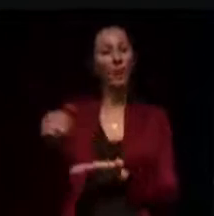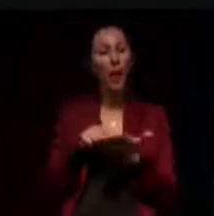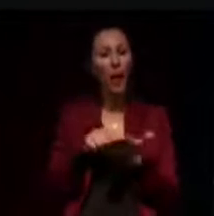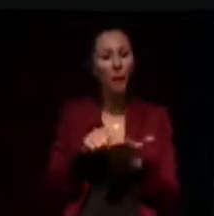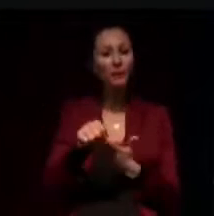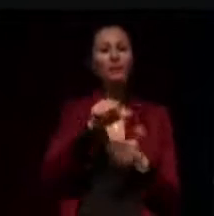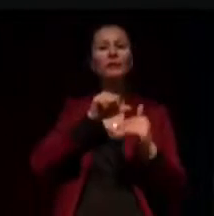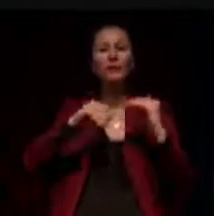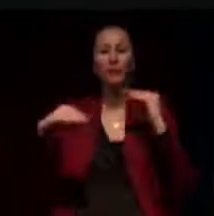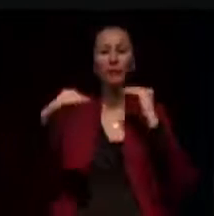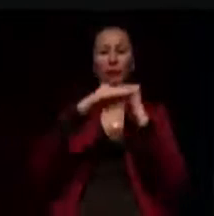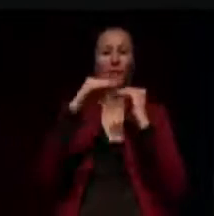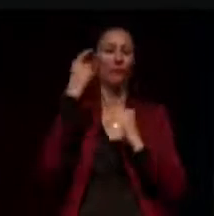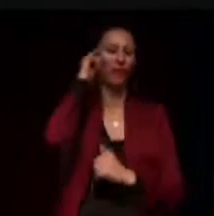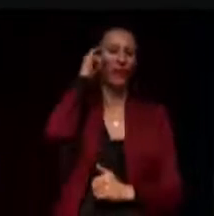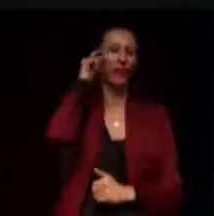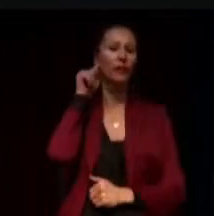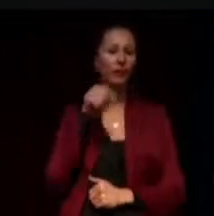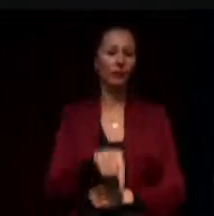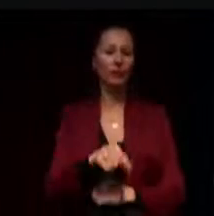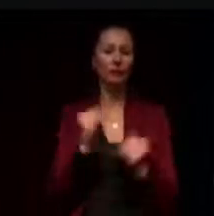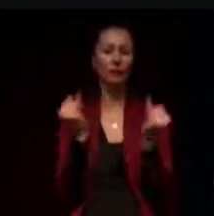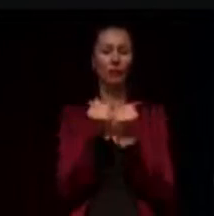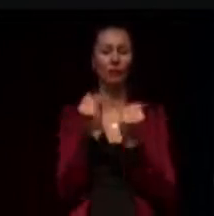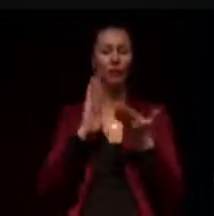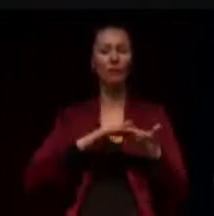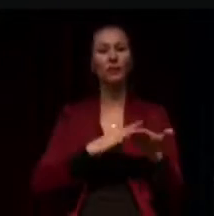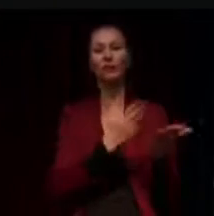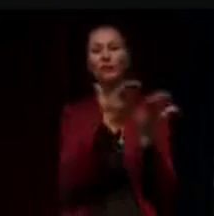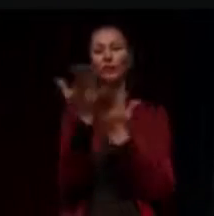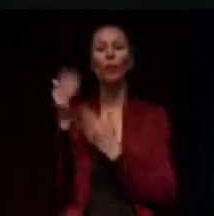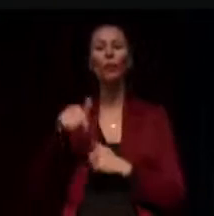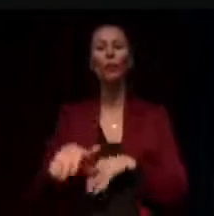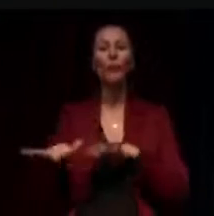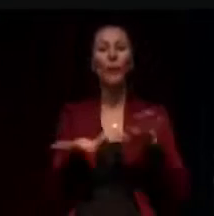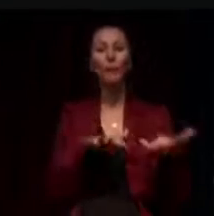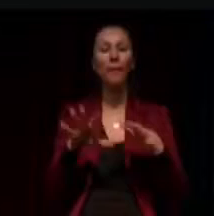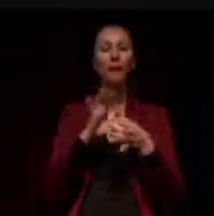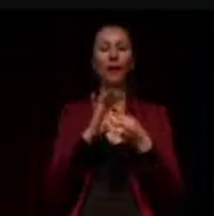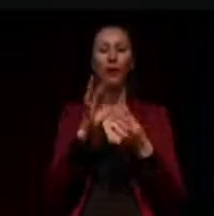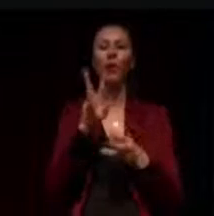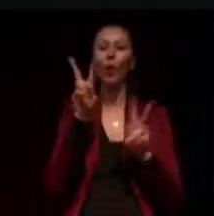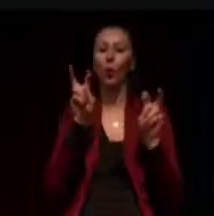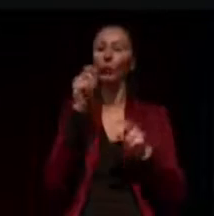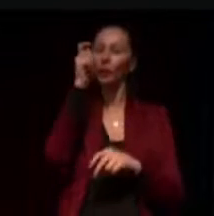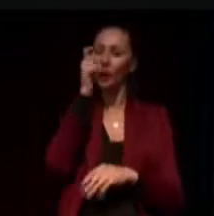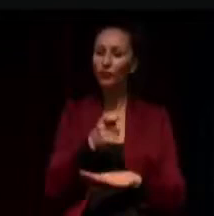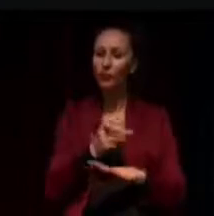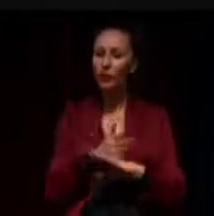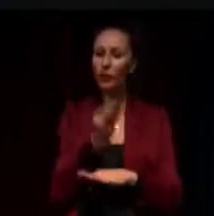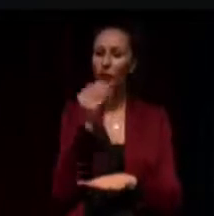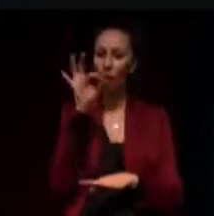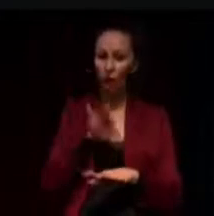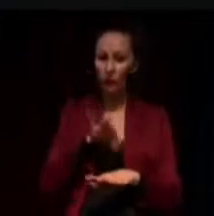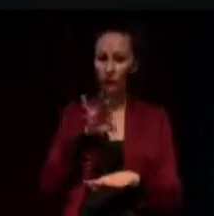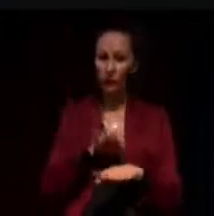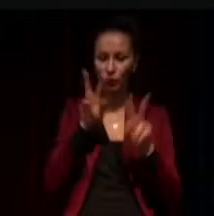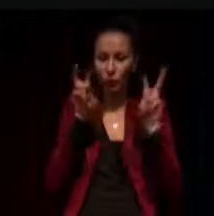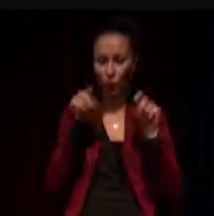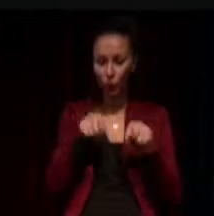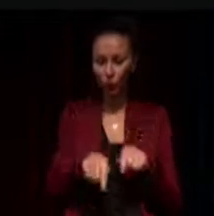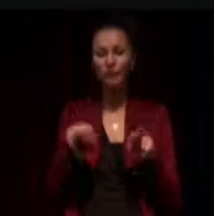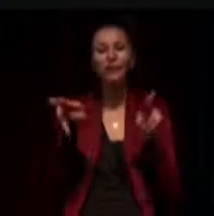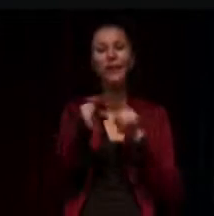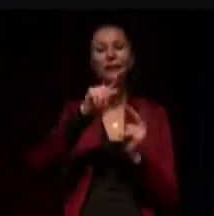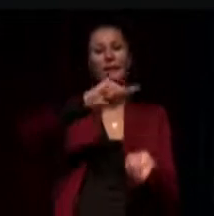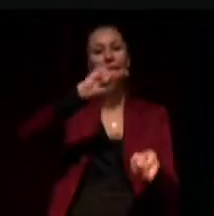hepimizin hemfikir olduğu konu değerli arkadaşlarım, bu depremle ilgili konu gerçekten hepimiz için hassas bir konu.